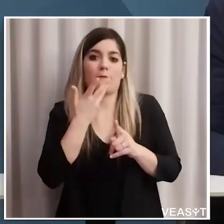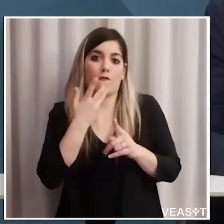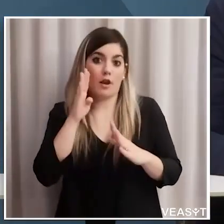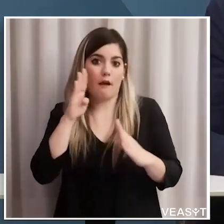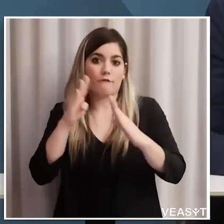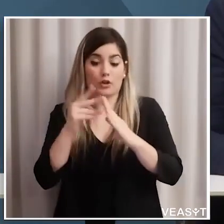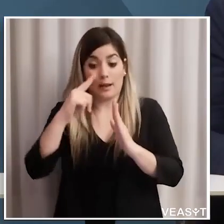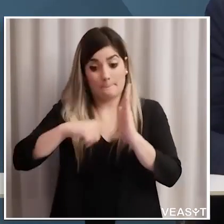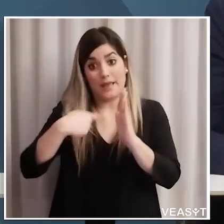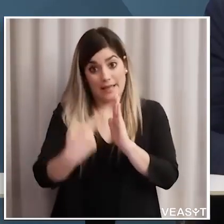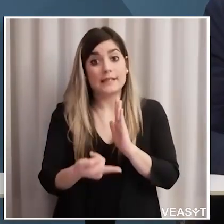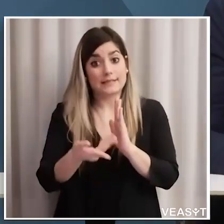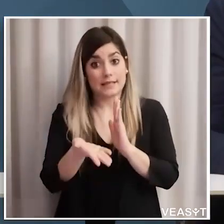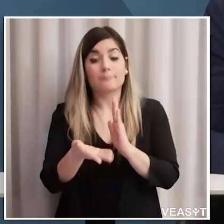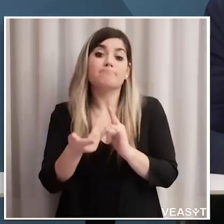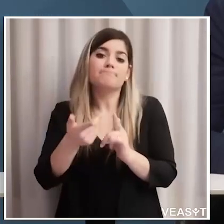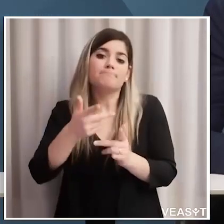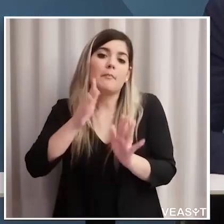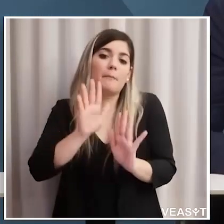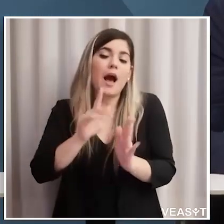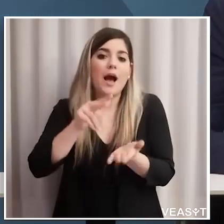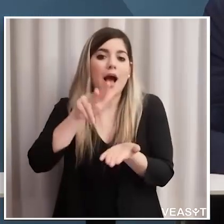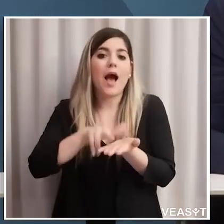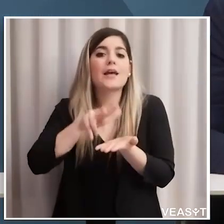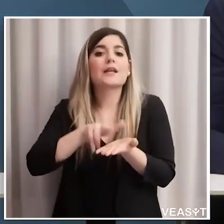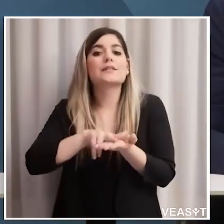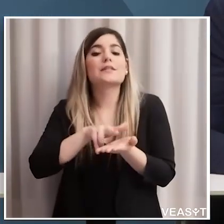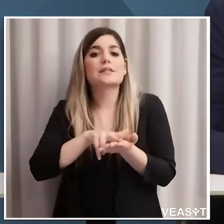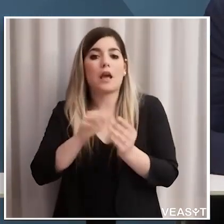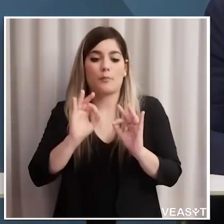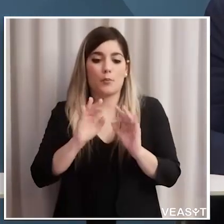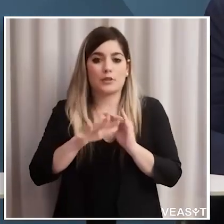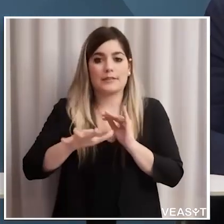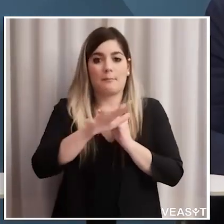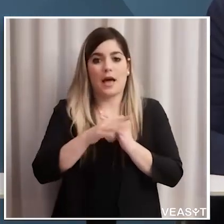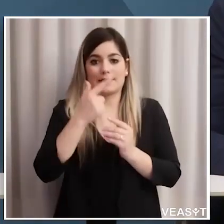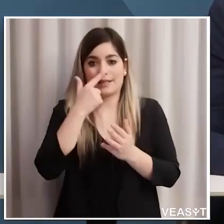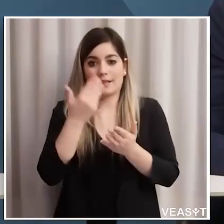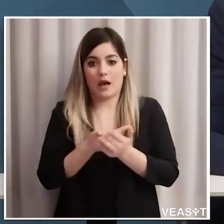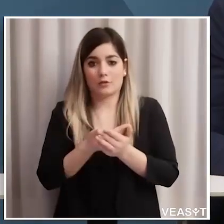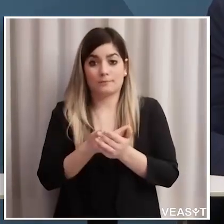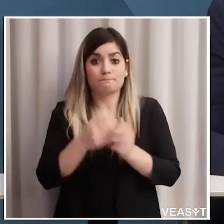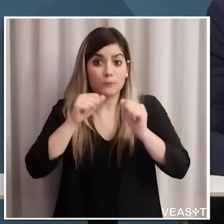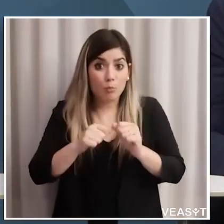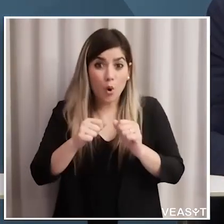abituati. Contiamo di poter affrontare proprio questa prossima fase, soprattutto il prossimo mese,